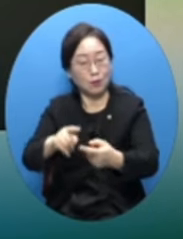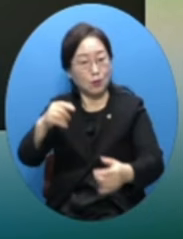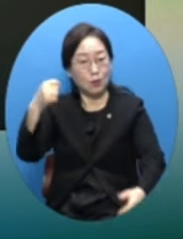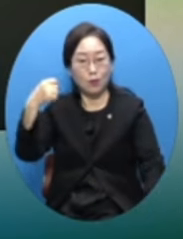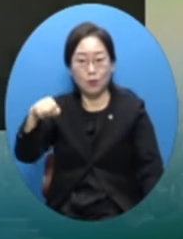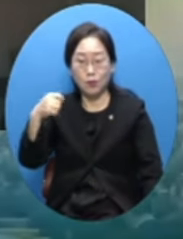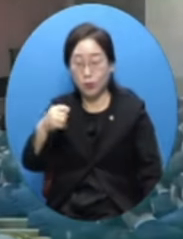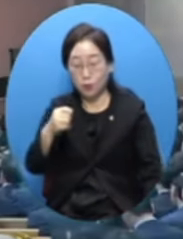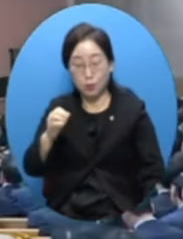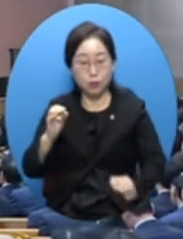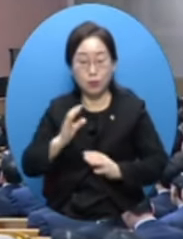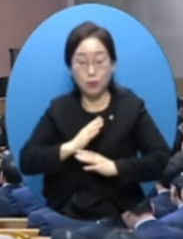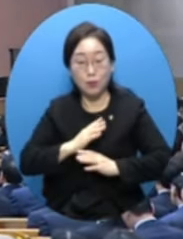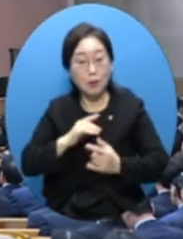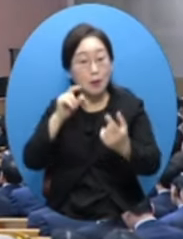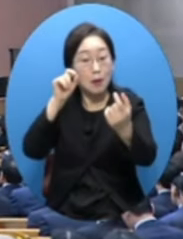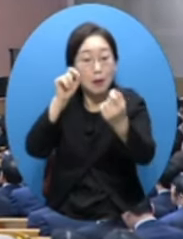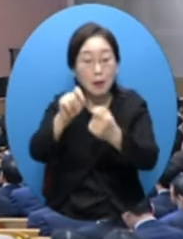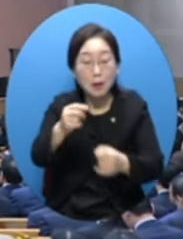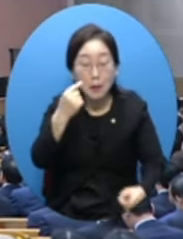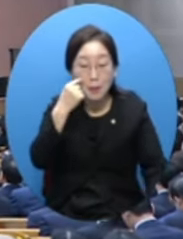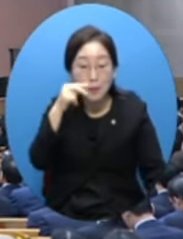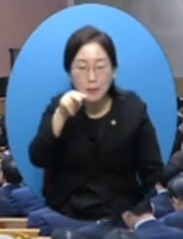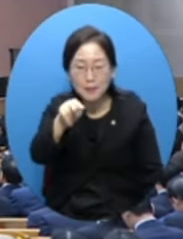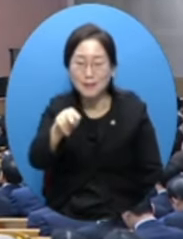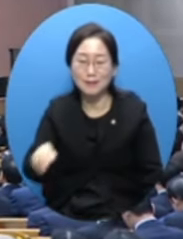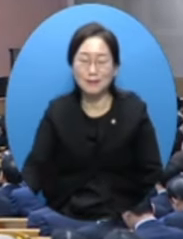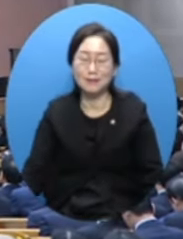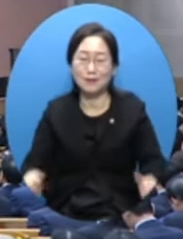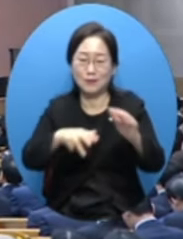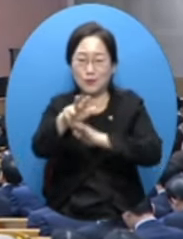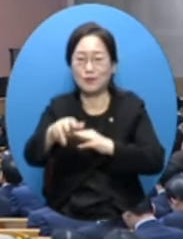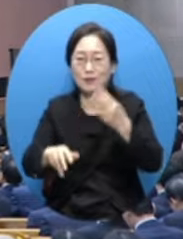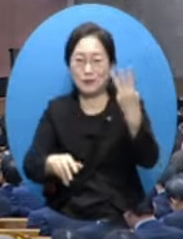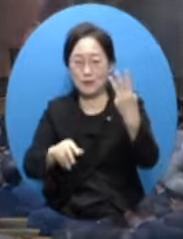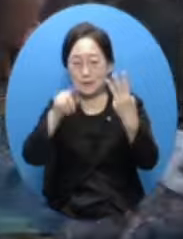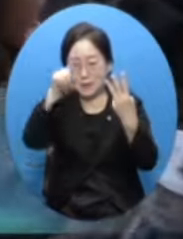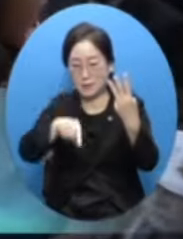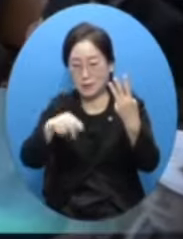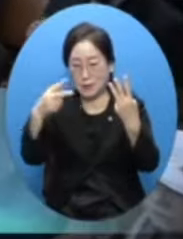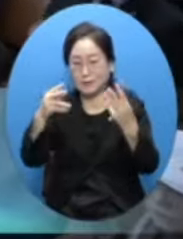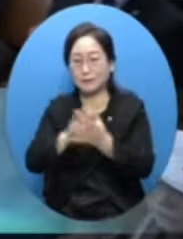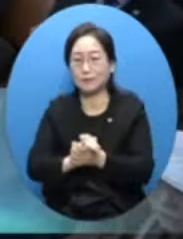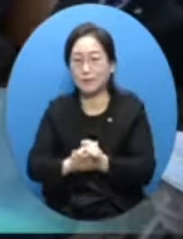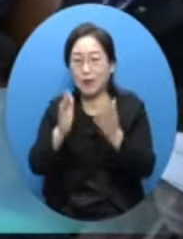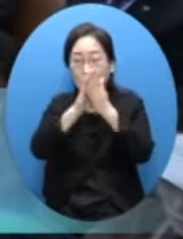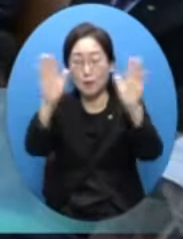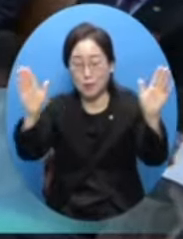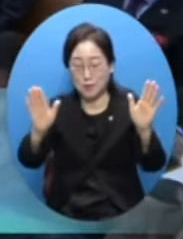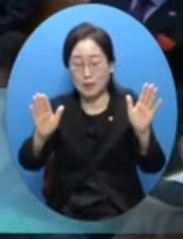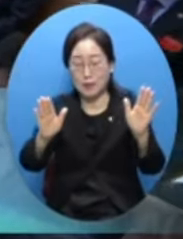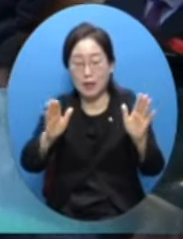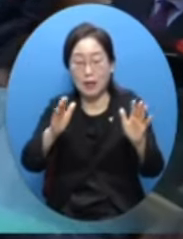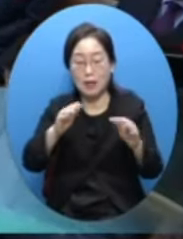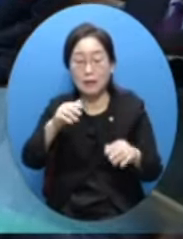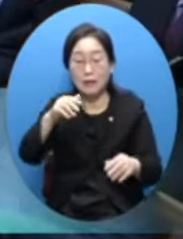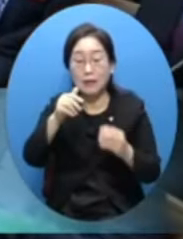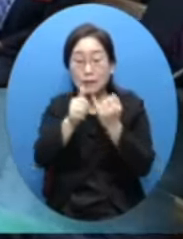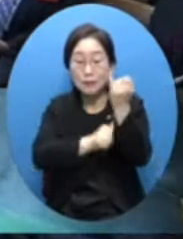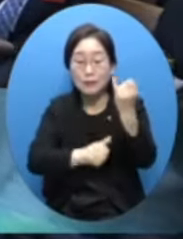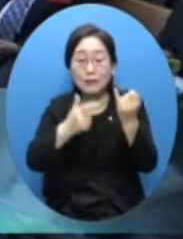그곳을 보고 가까이 나아갔습니다. 출애굽기 3장 1절 2절입니다 모세가 그의 장인 미디안